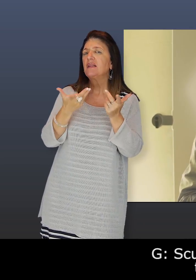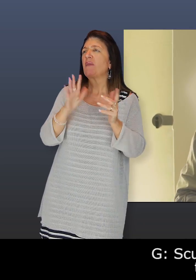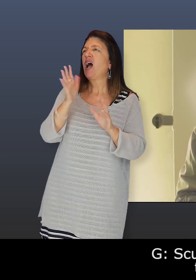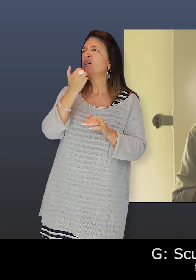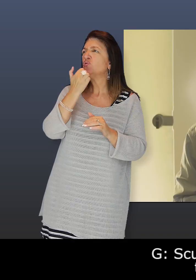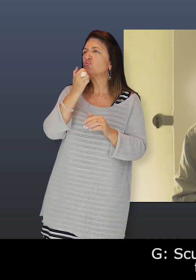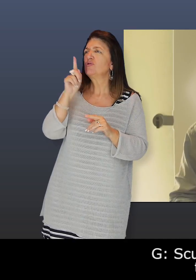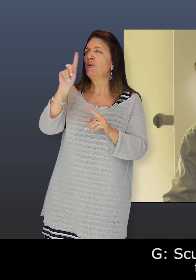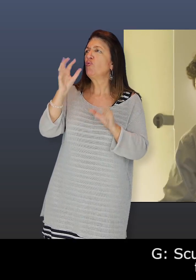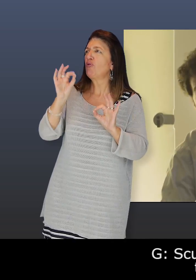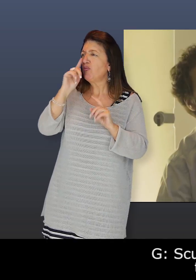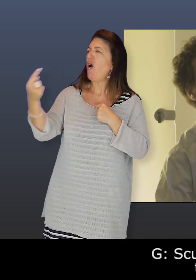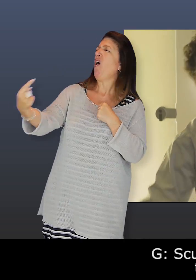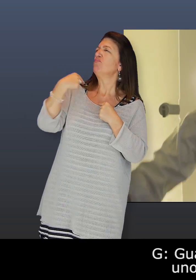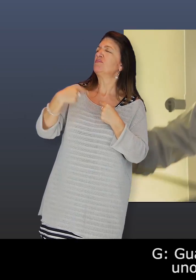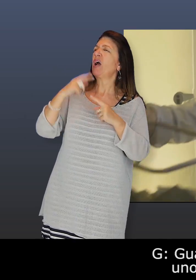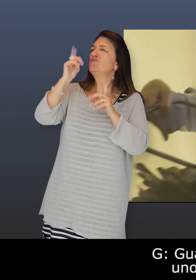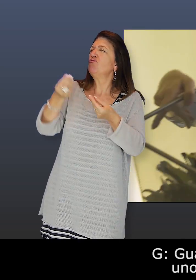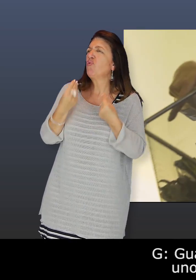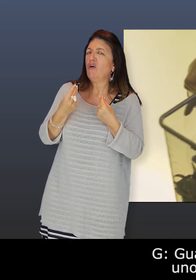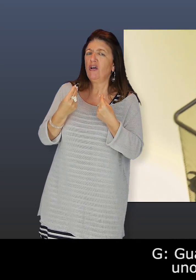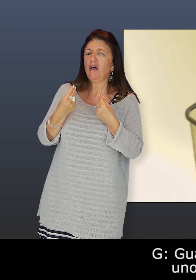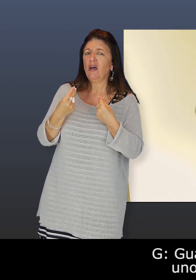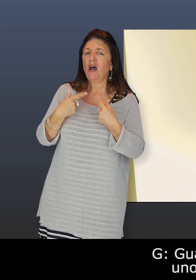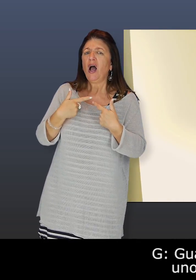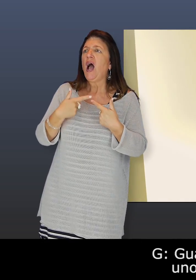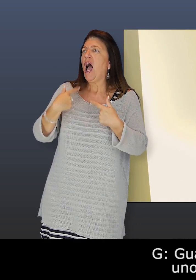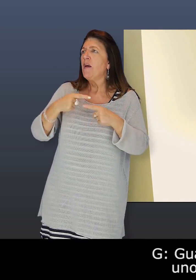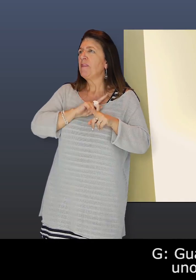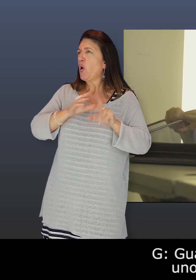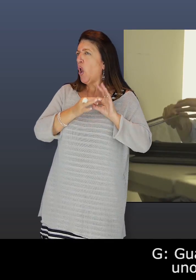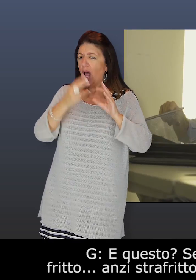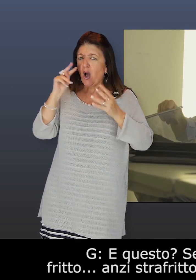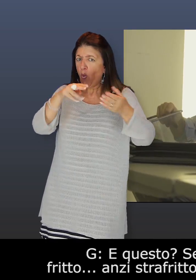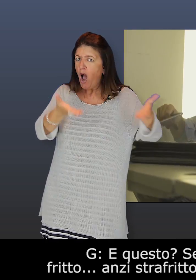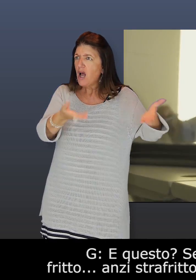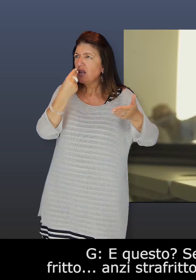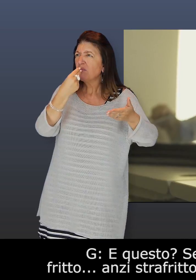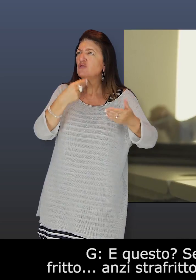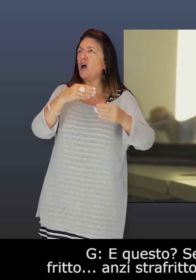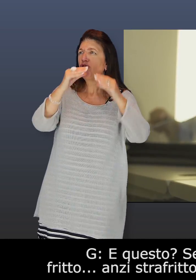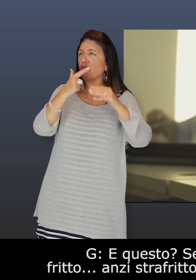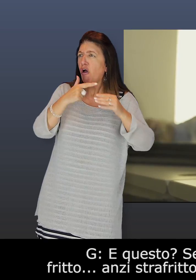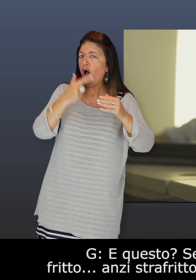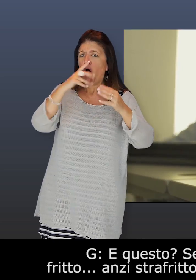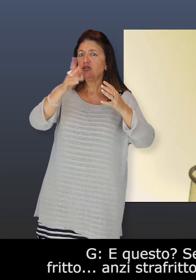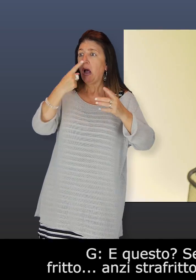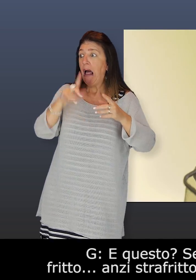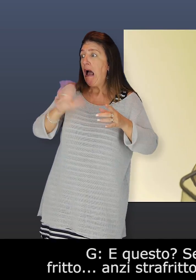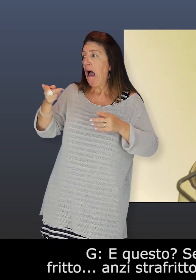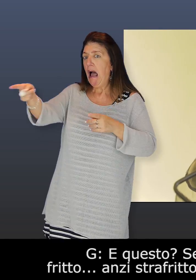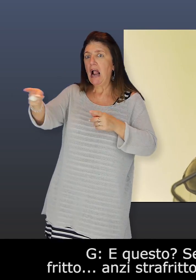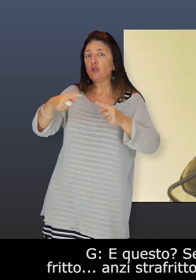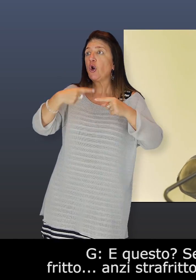poi tu proprio con me te la devi prendere. Guarda questo qua, guarda. Si è mangiato uno scaffale di merendine. E questo? Guarda, sembra re